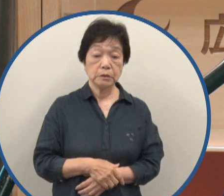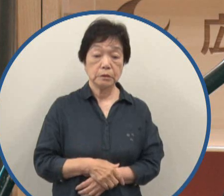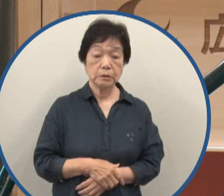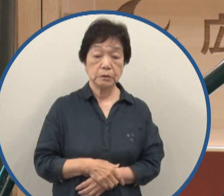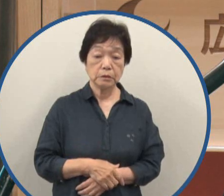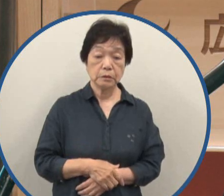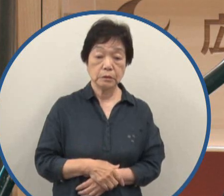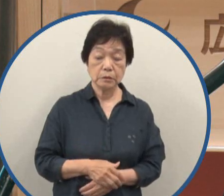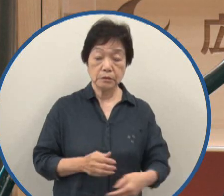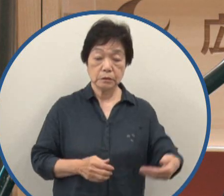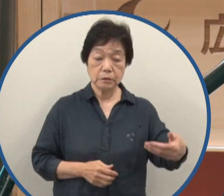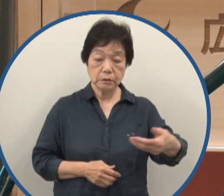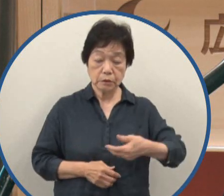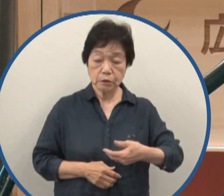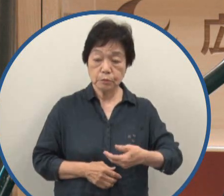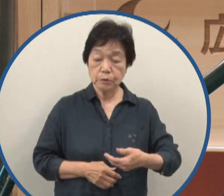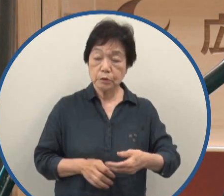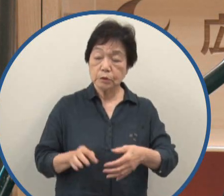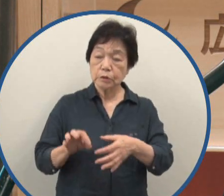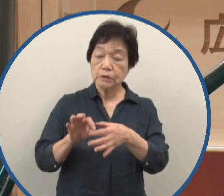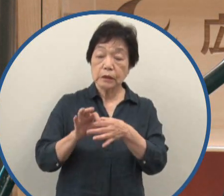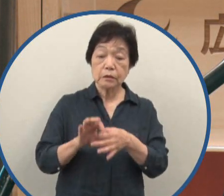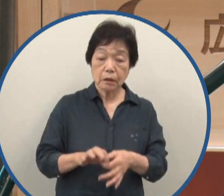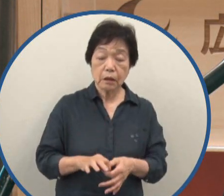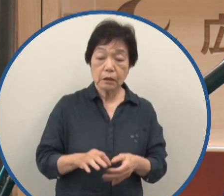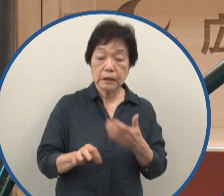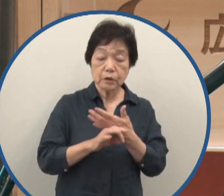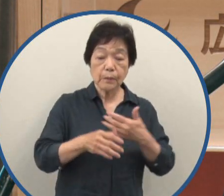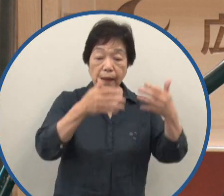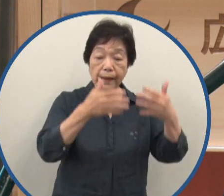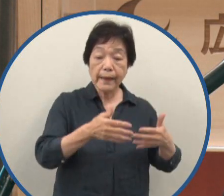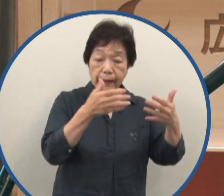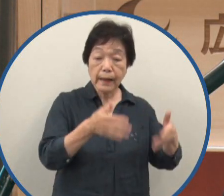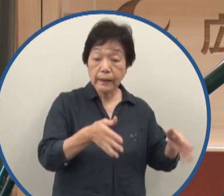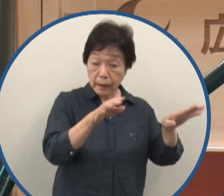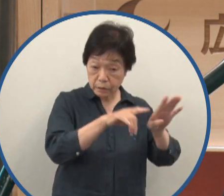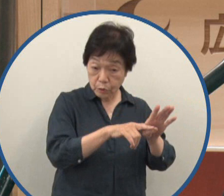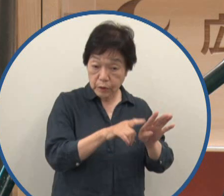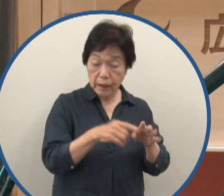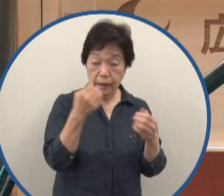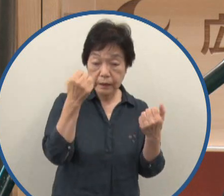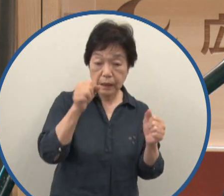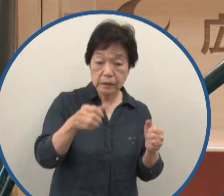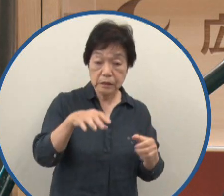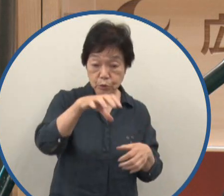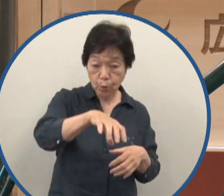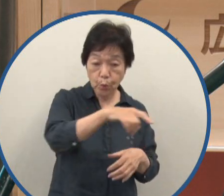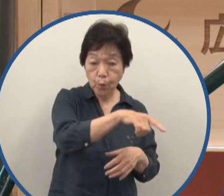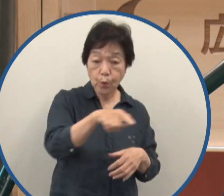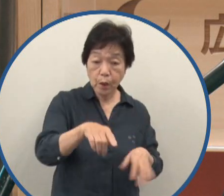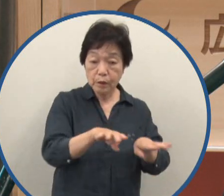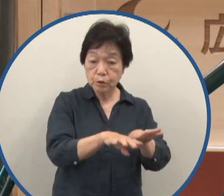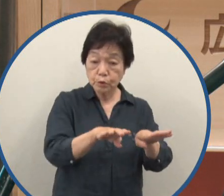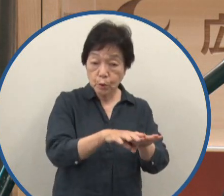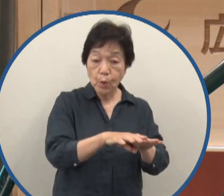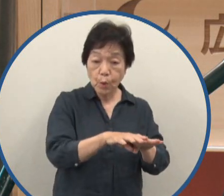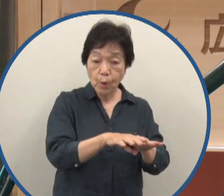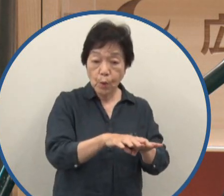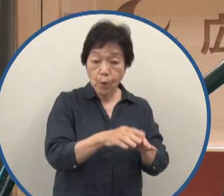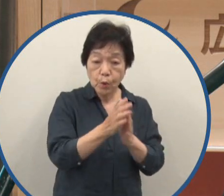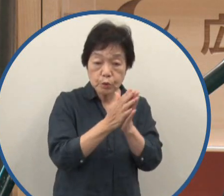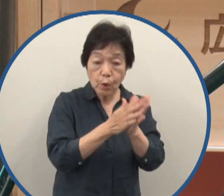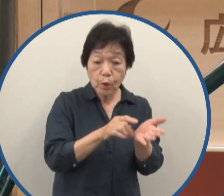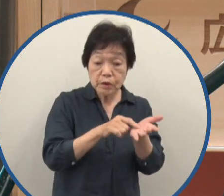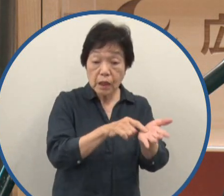わかりました。そうしますと、例えば映画ですとか劇場、こういったところは特に休業要請をされてい